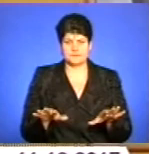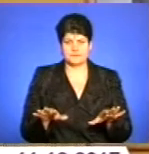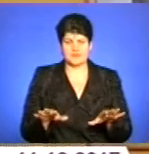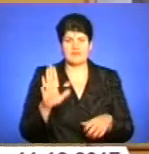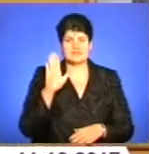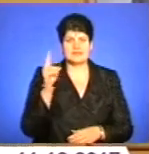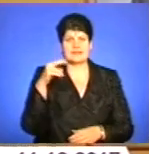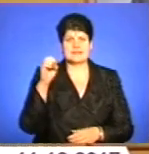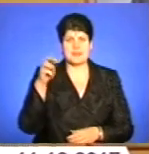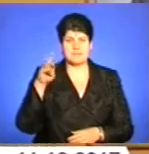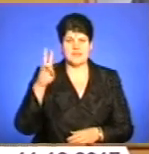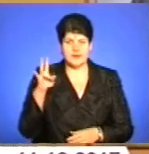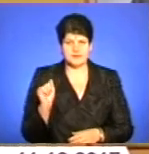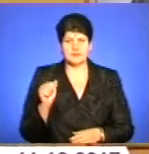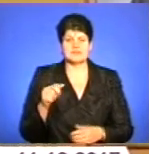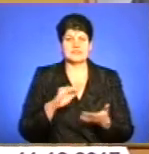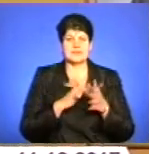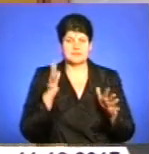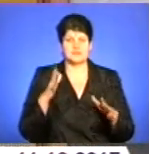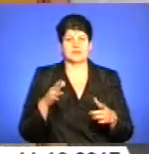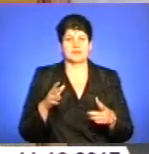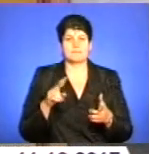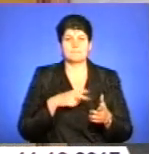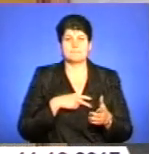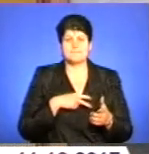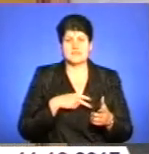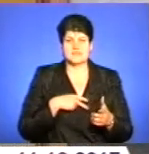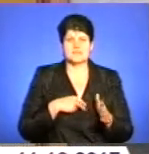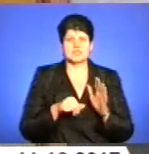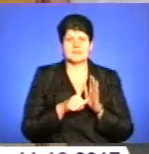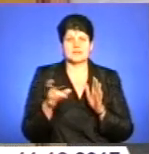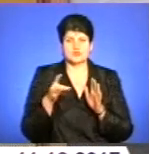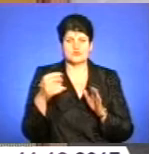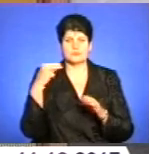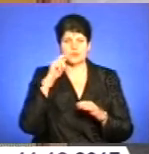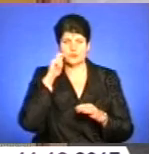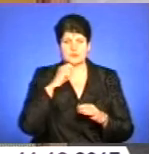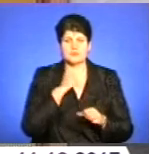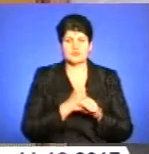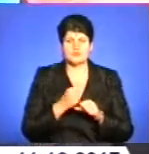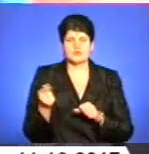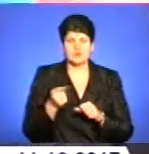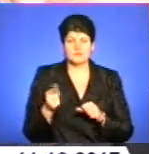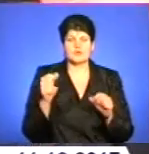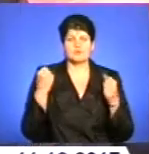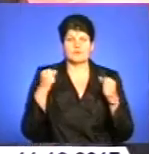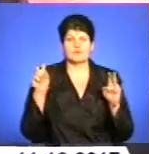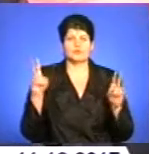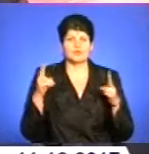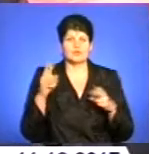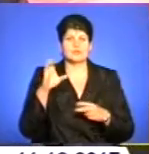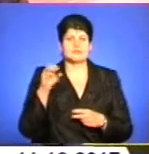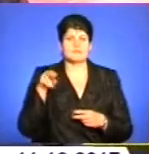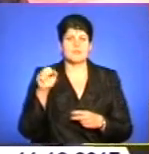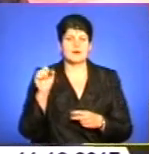Василь Дем'яний – срібний призер чемпіонату СРСР, шестиразовий чемпіон України, працював у Тернополі у спортивному клубі «Спартак», а згодом